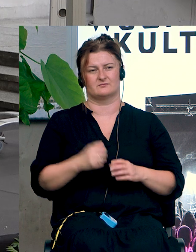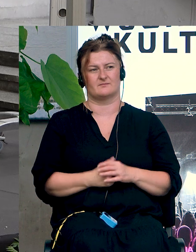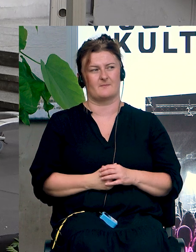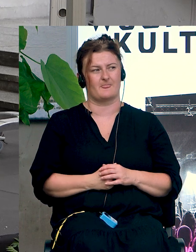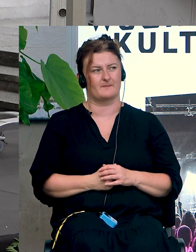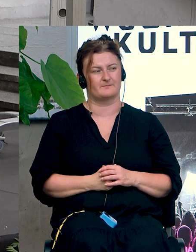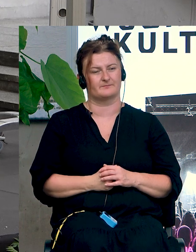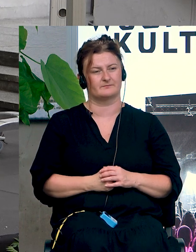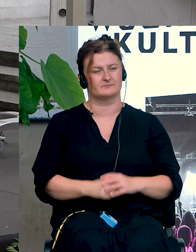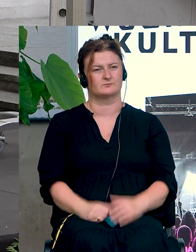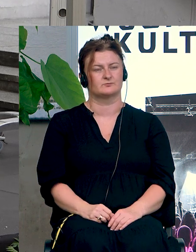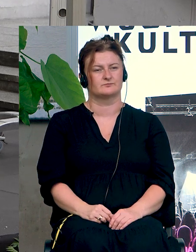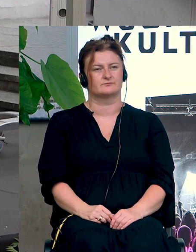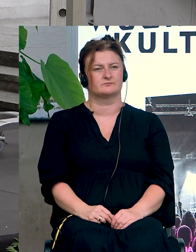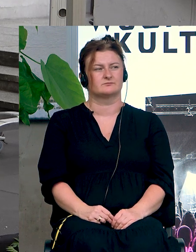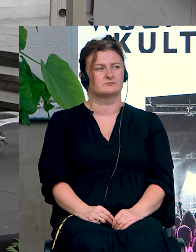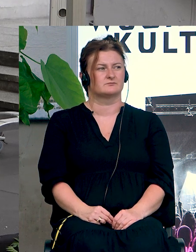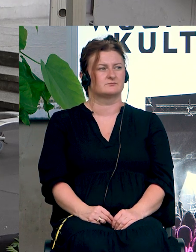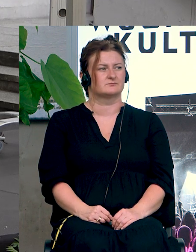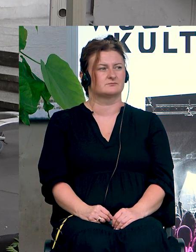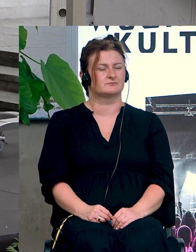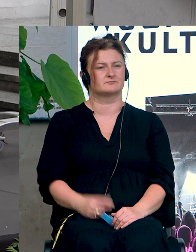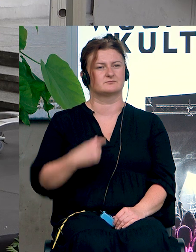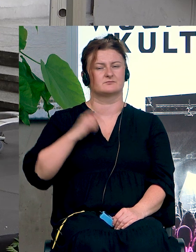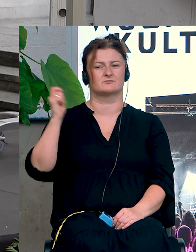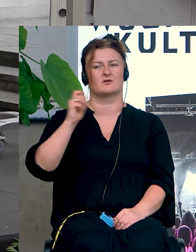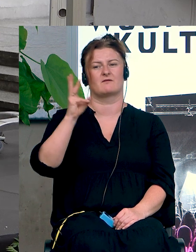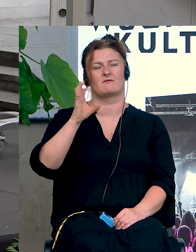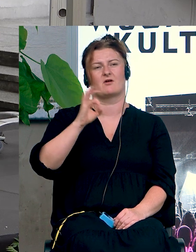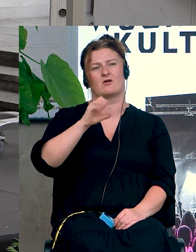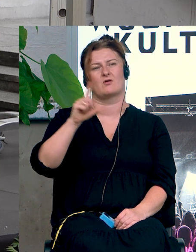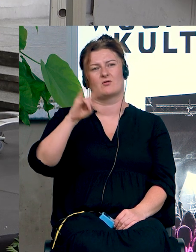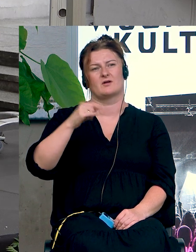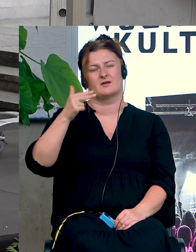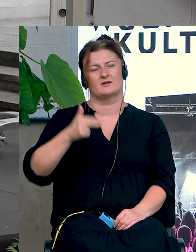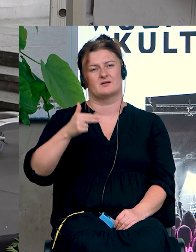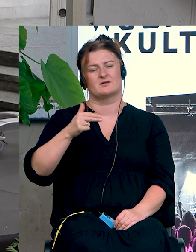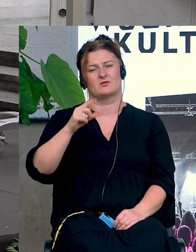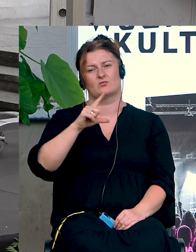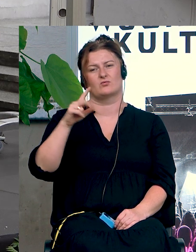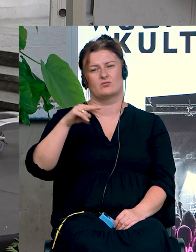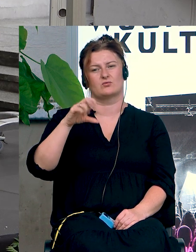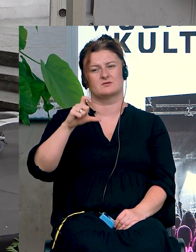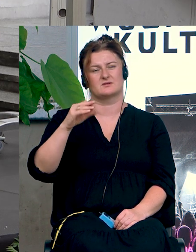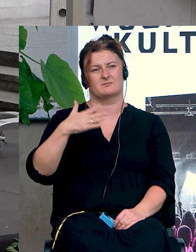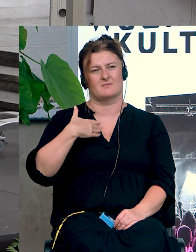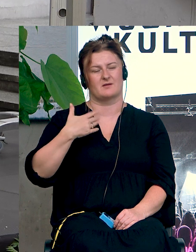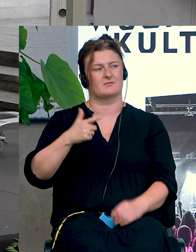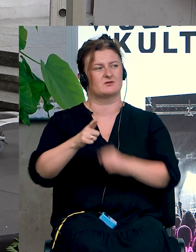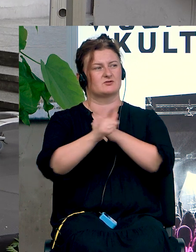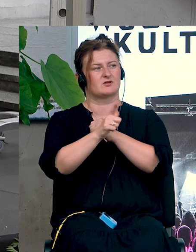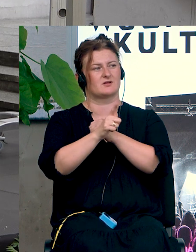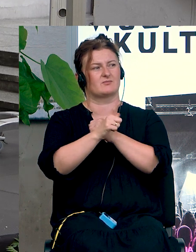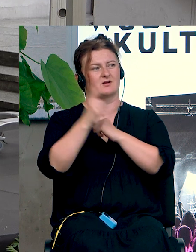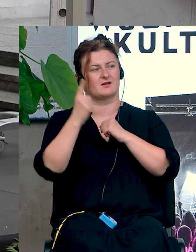z Волині, z Луцька. І, ну, я зразу скажу, що я маю 70 років, щоб не було потім, чого я не